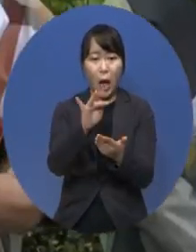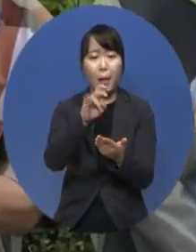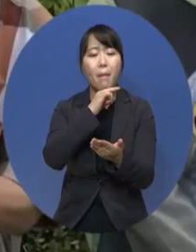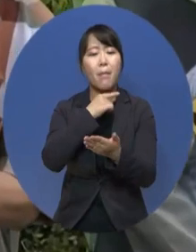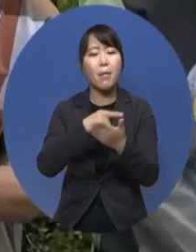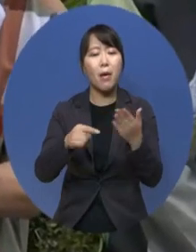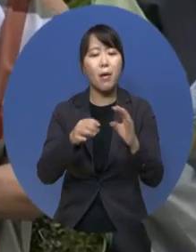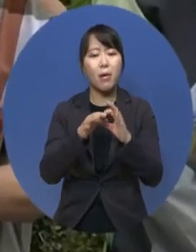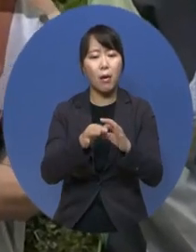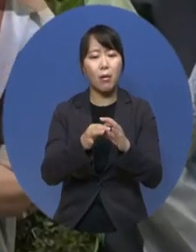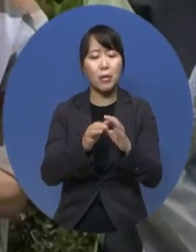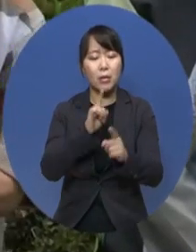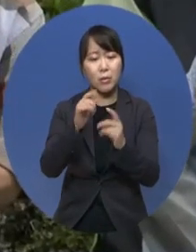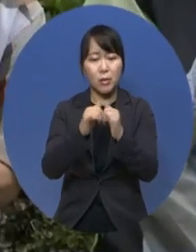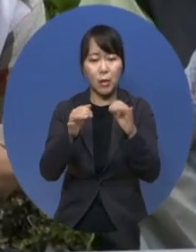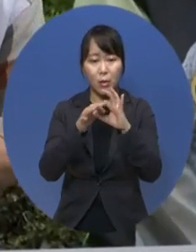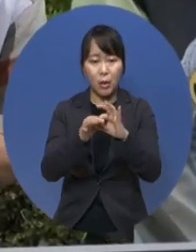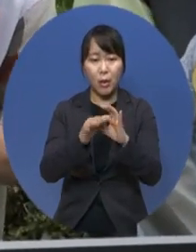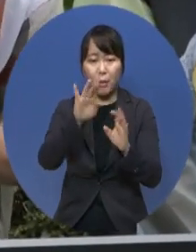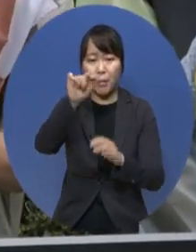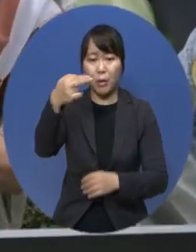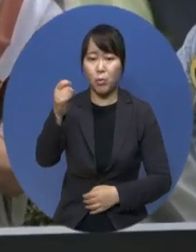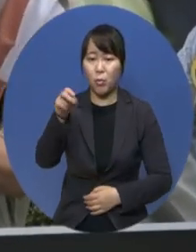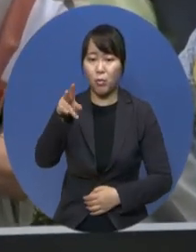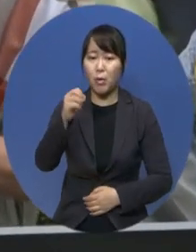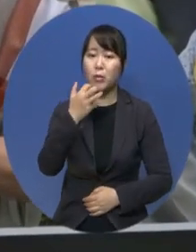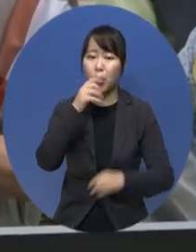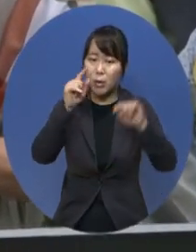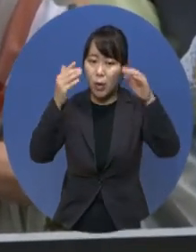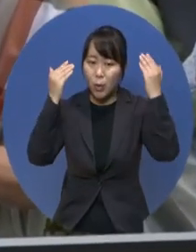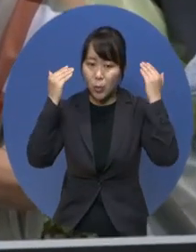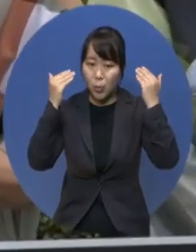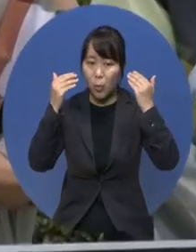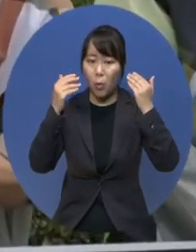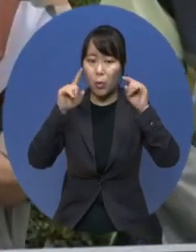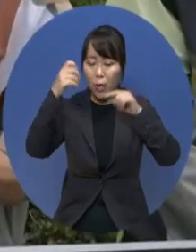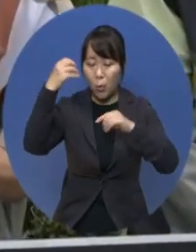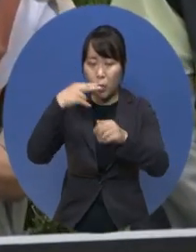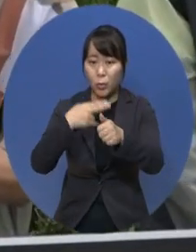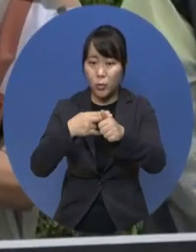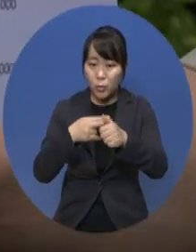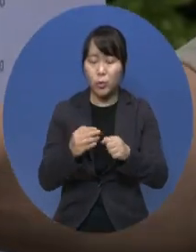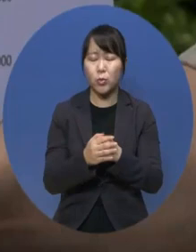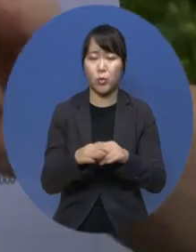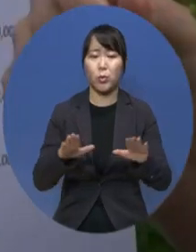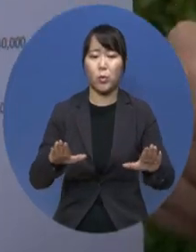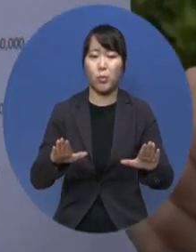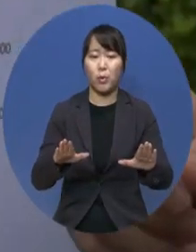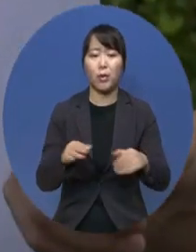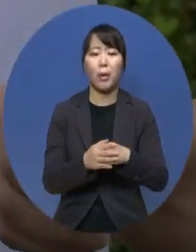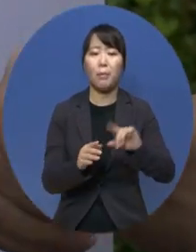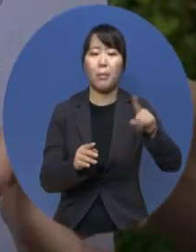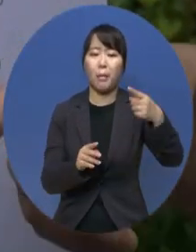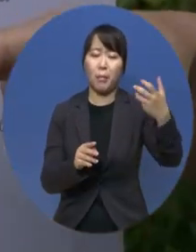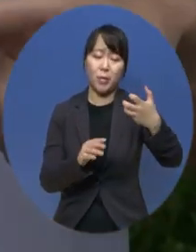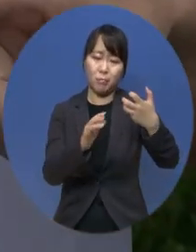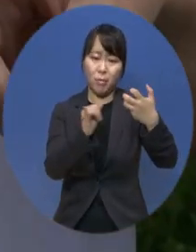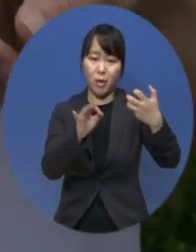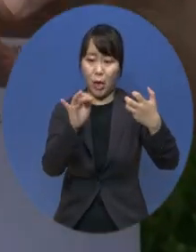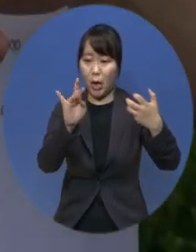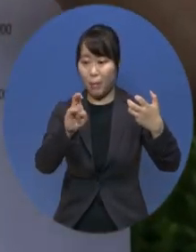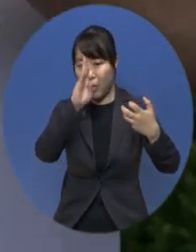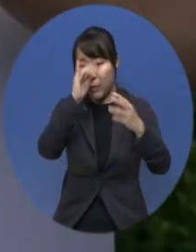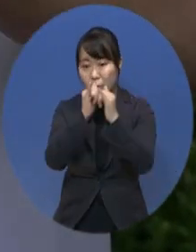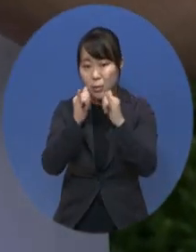유형별 현황을 분석한 백도명 서울대학교 보건대학원 교수는 이번에 노출된 180명의 암